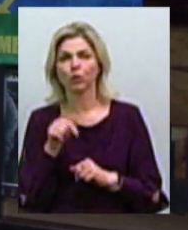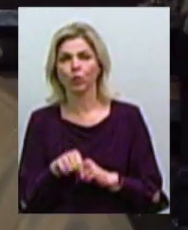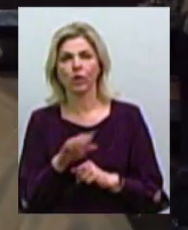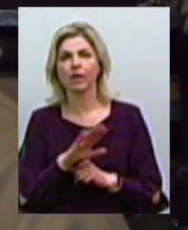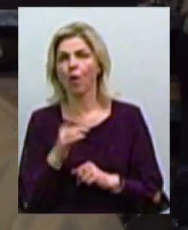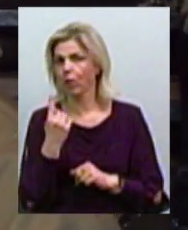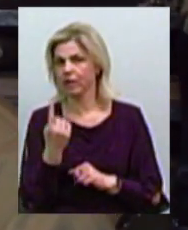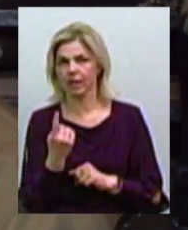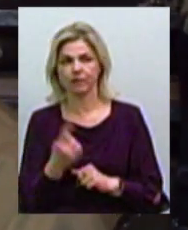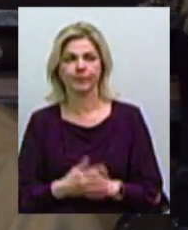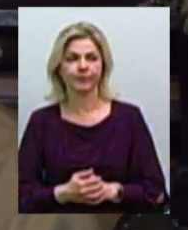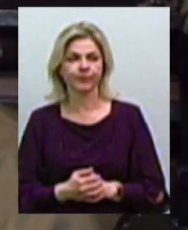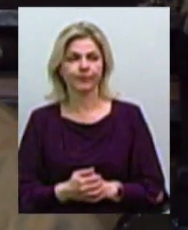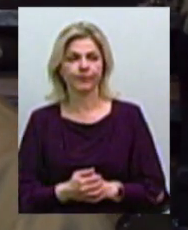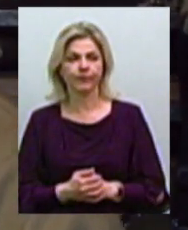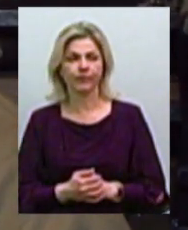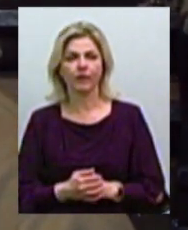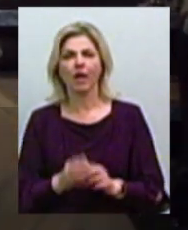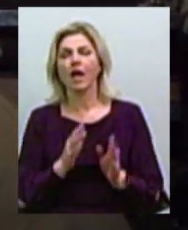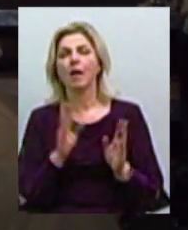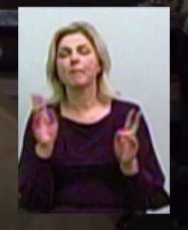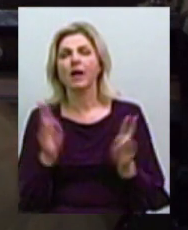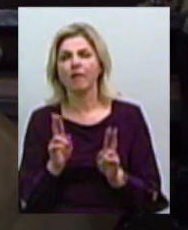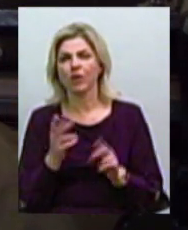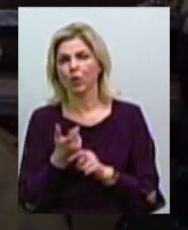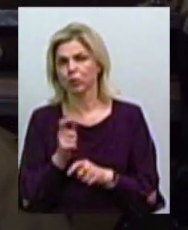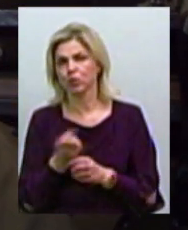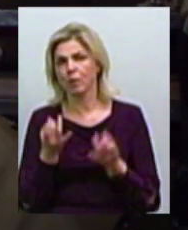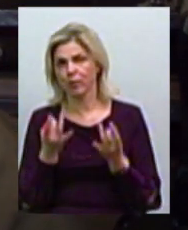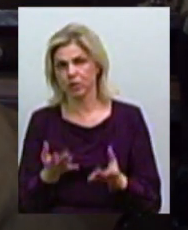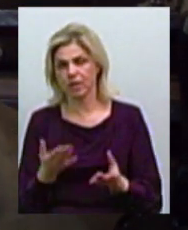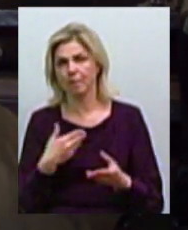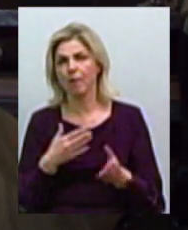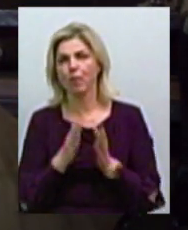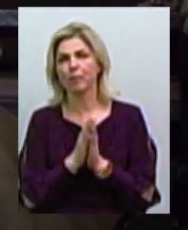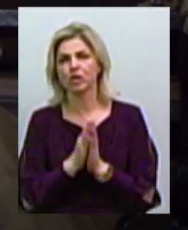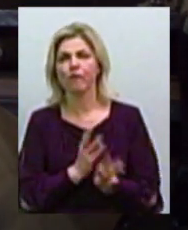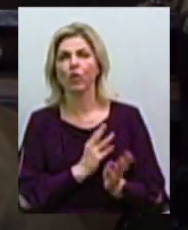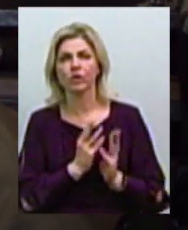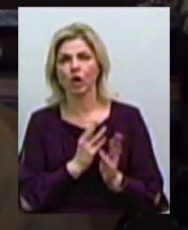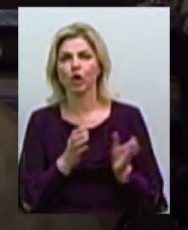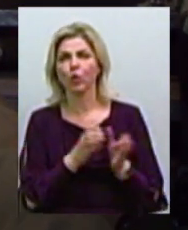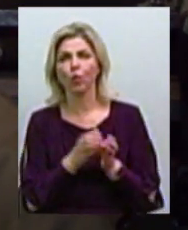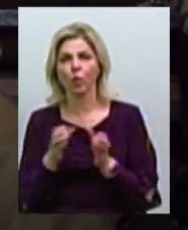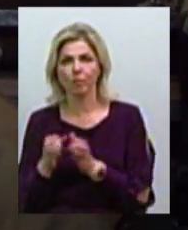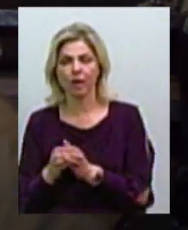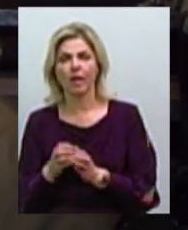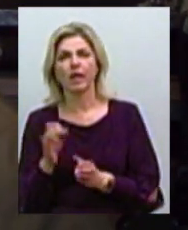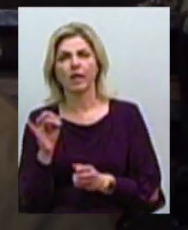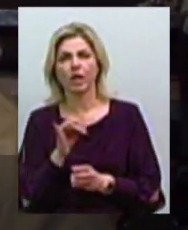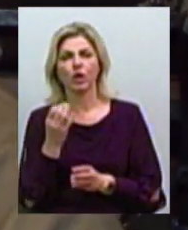один. Критерії дуже прості. Ми попросили основні волонтерські групи, які є в Миколаєві, а саме Кікімра, це в'язальна сотня,